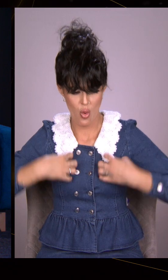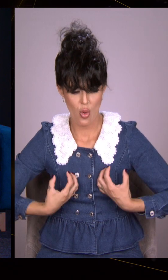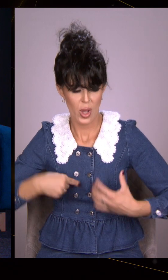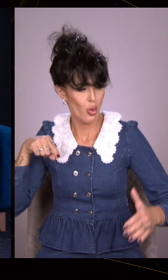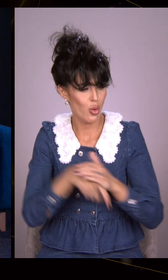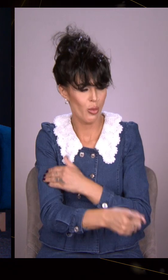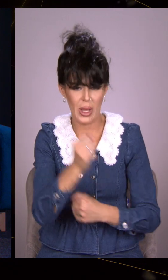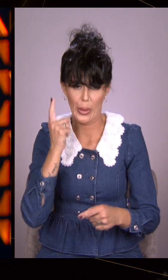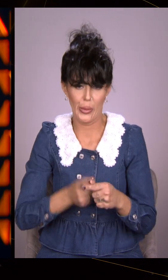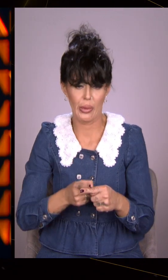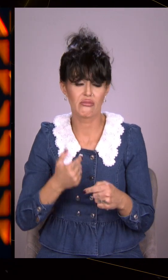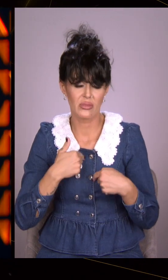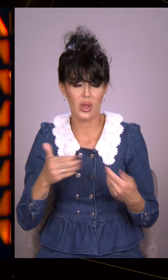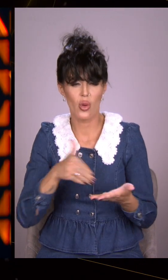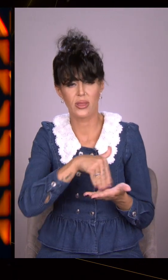Так я відмовилася.